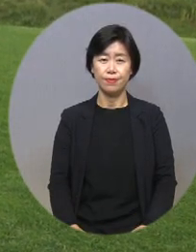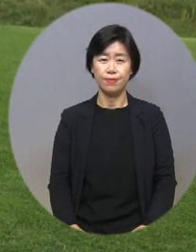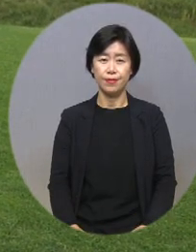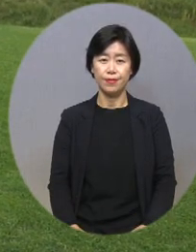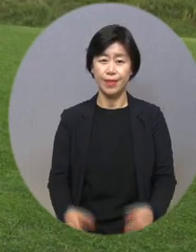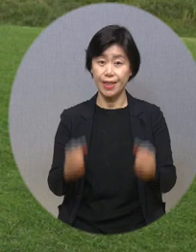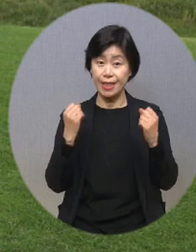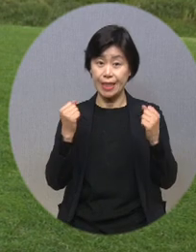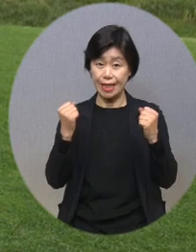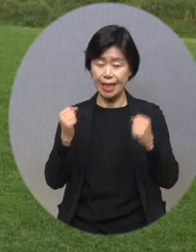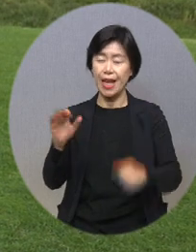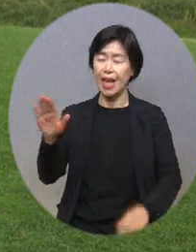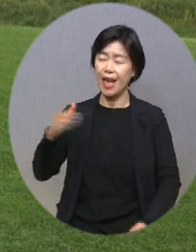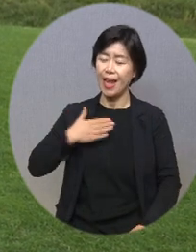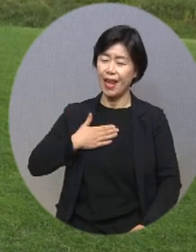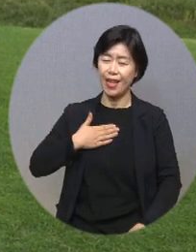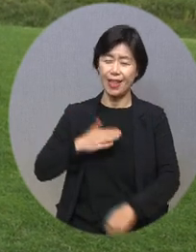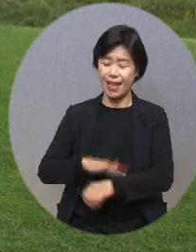파이팅. 잘 쳐볼게.